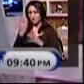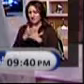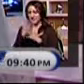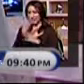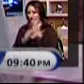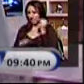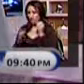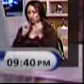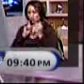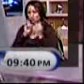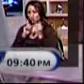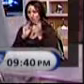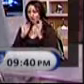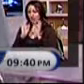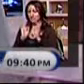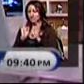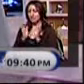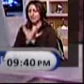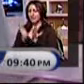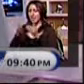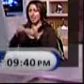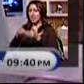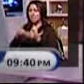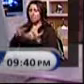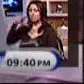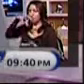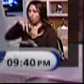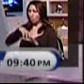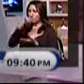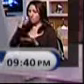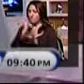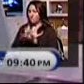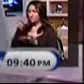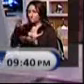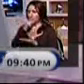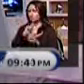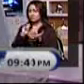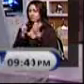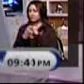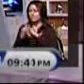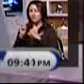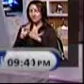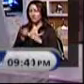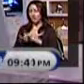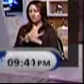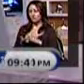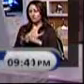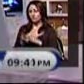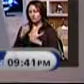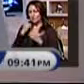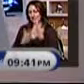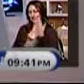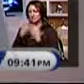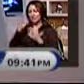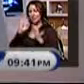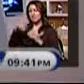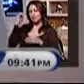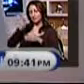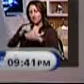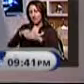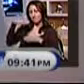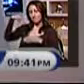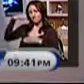سمعته. خش الحزب الوطني وغير وعندنا ناس وحاجات زي الكلام ده. يعني ما اسالك سؤال في هذا